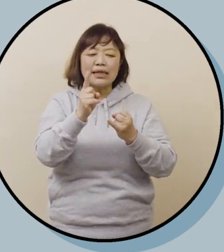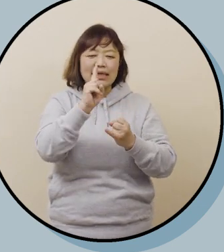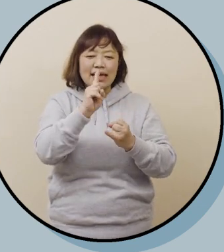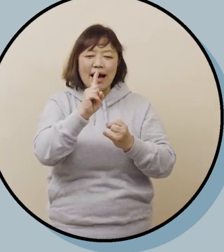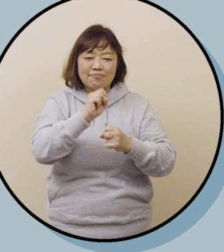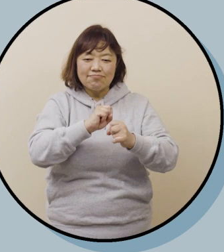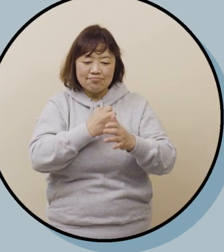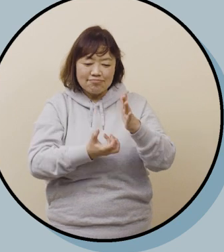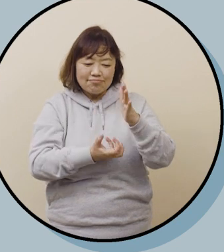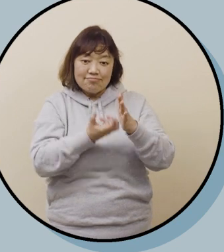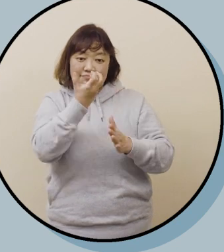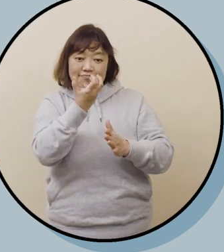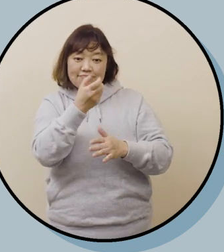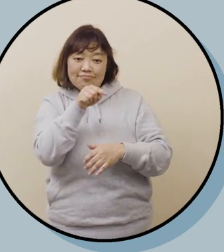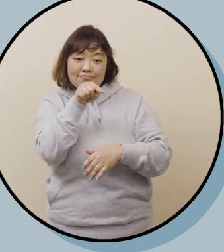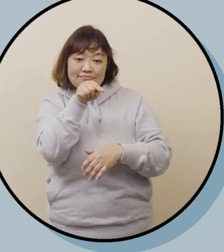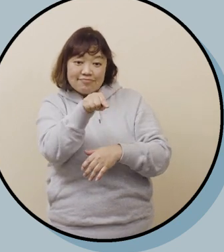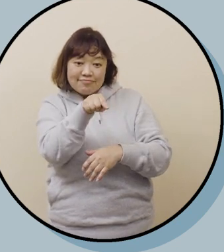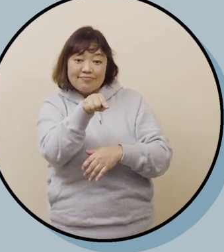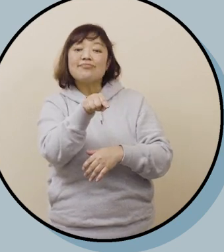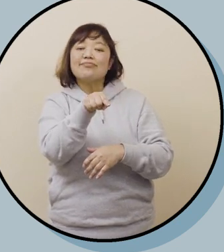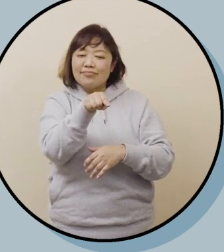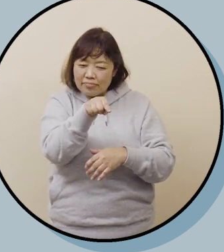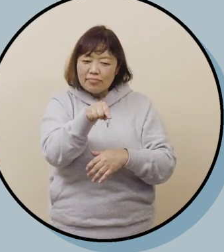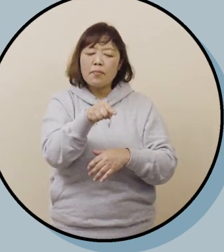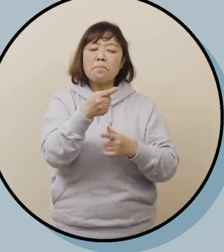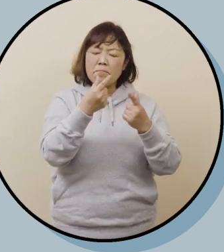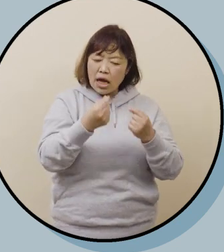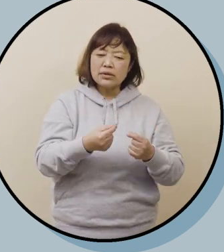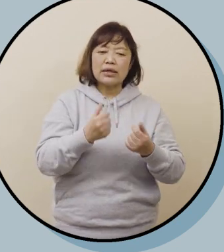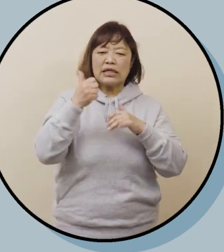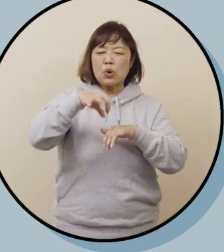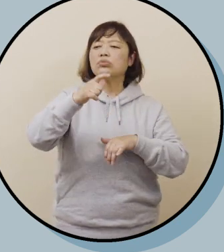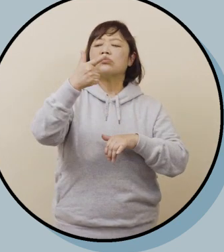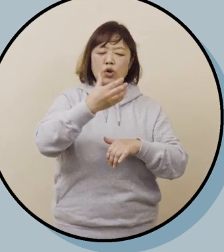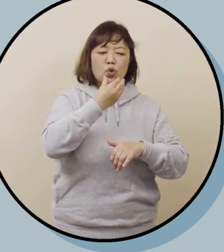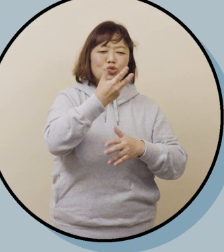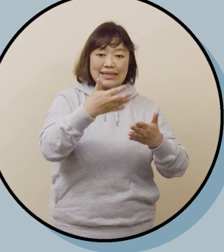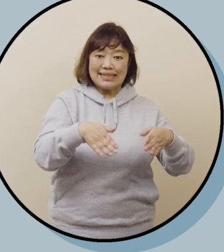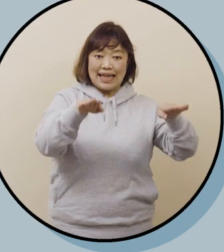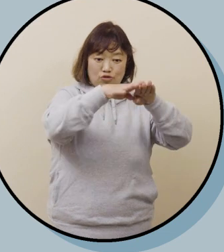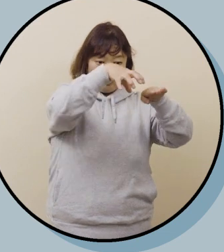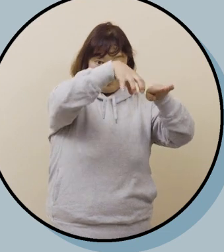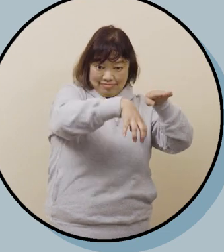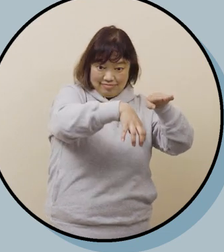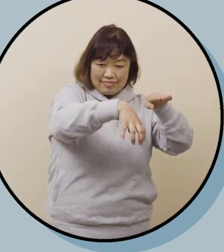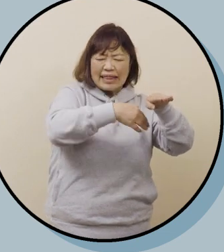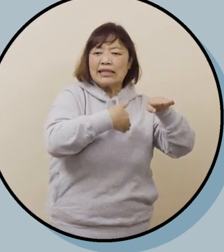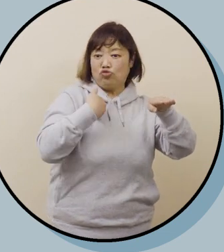いう働きかけのようなものが起きるのはあるし福祉施設と